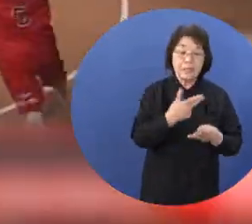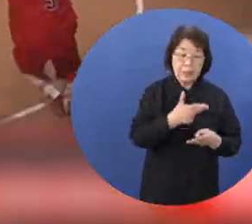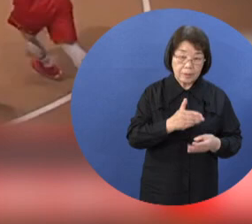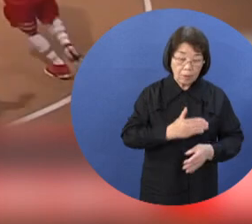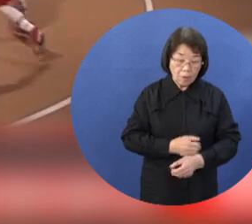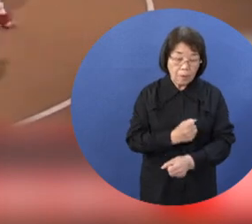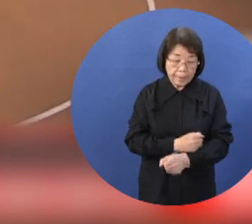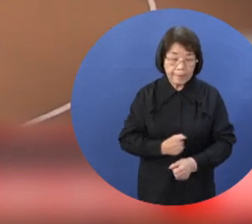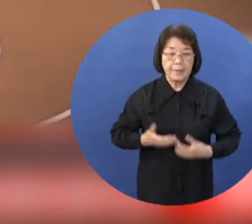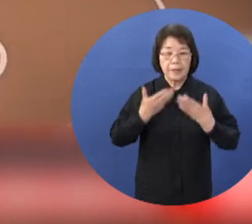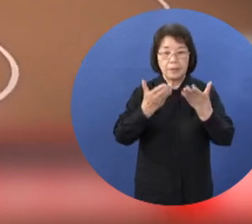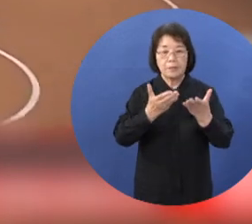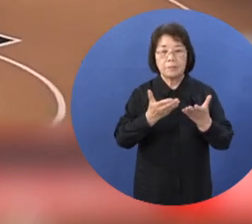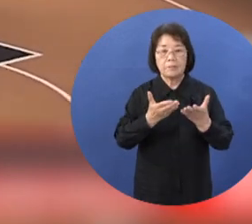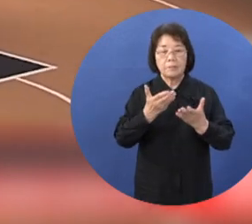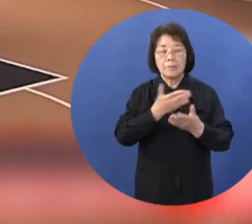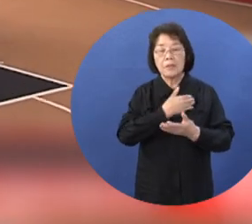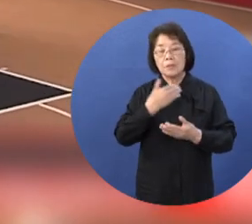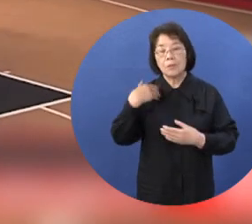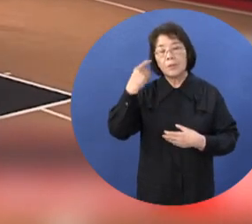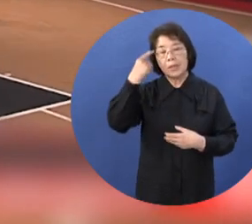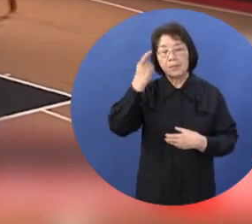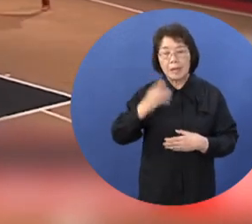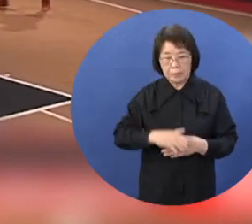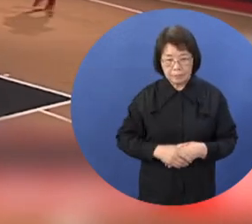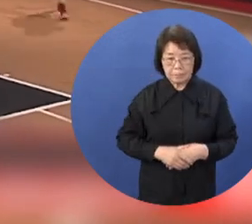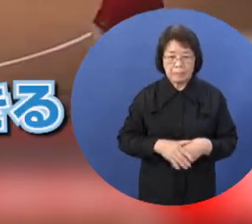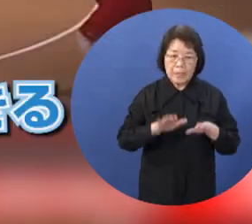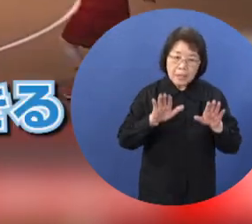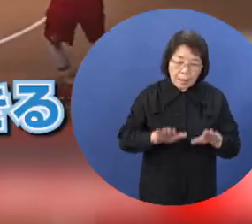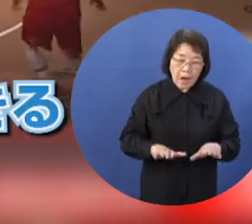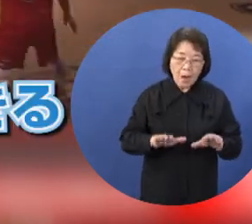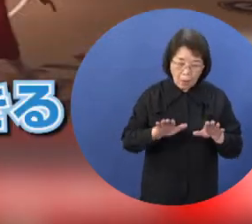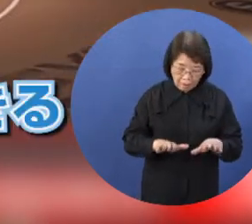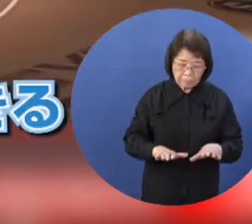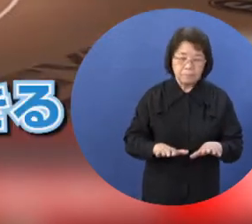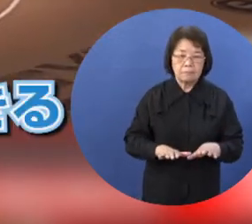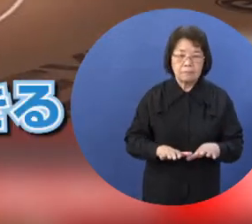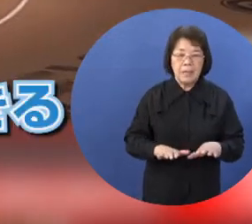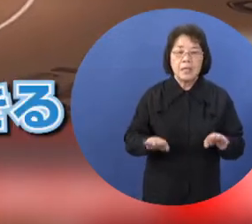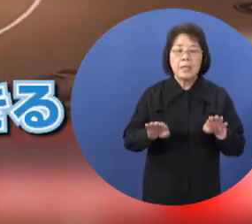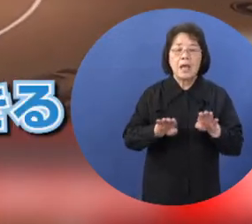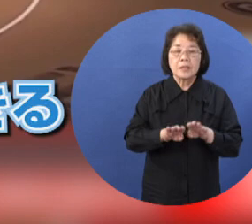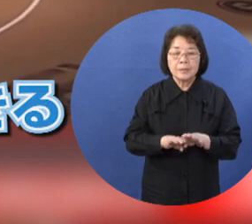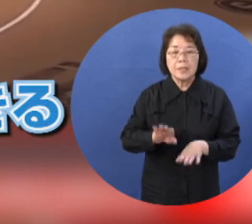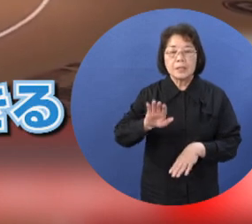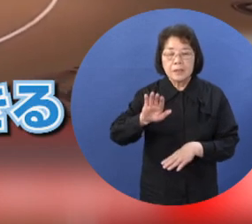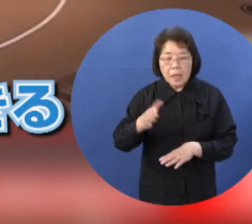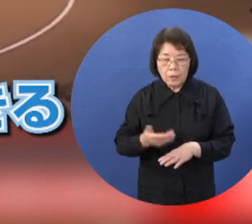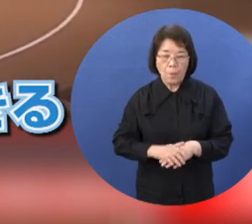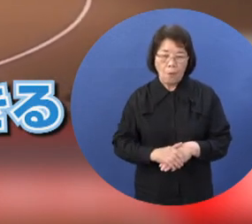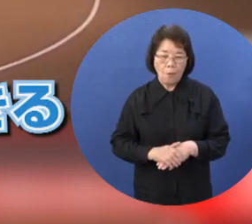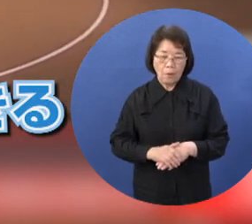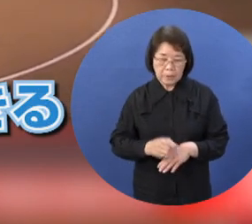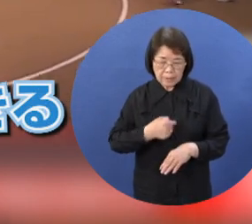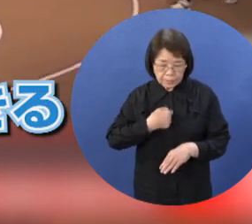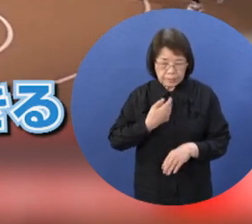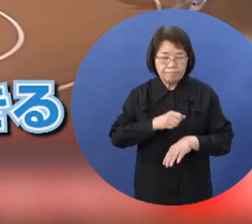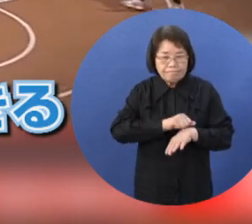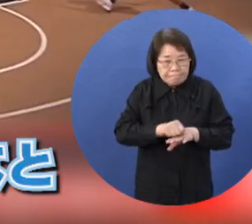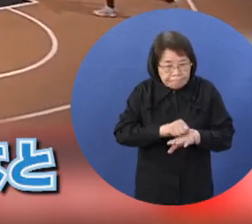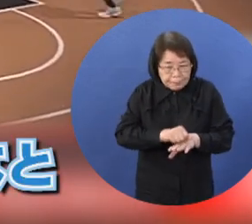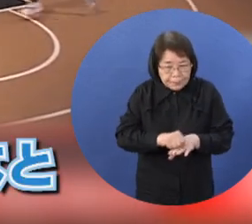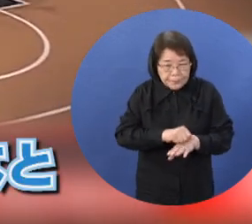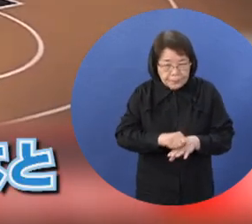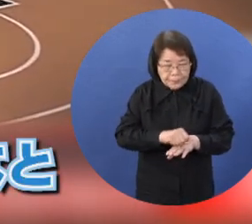はちょっと休憩って形にして、その次大阪ダイムもう一回できるとなった時のために蓄えというか、